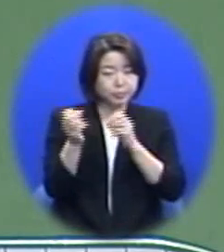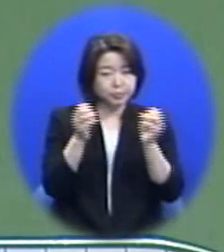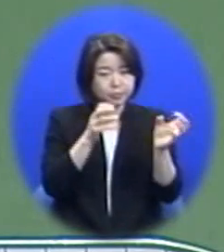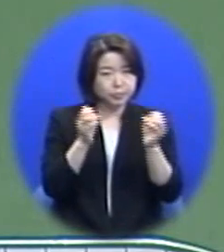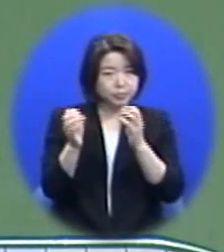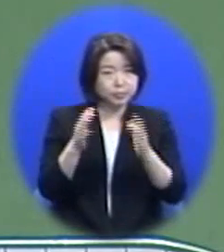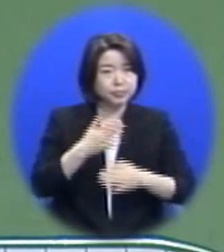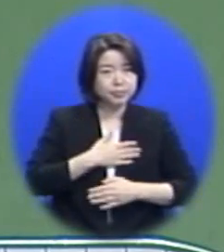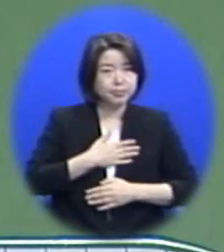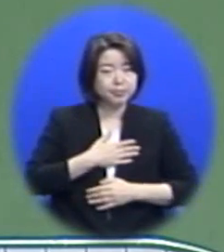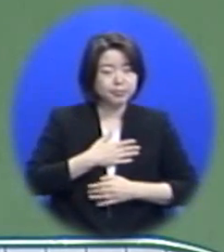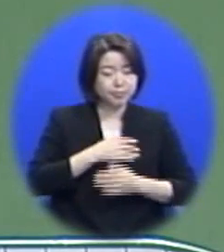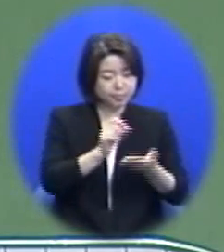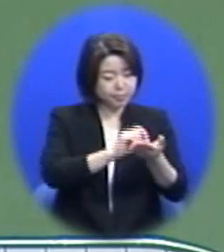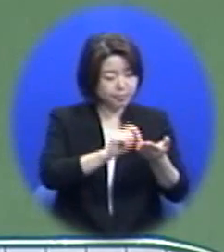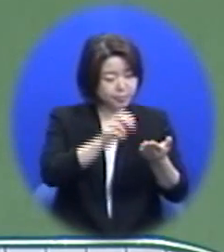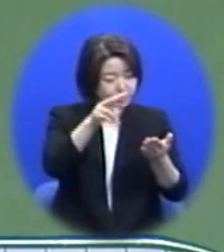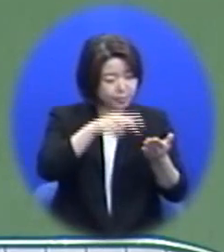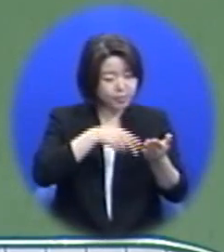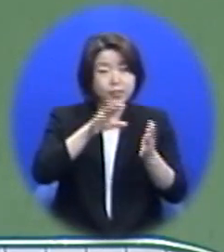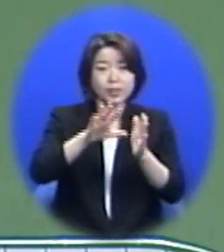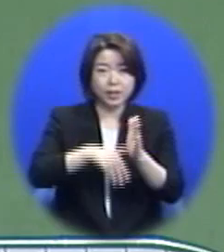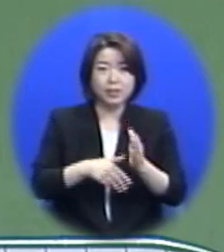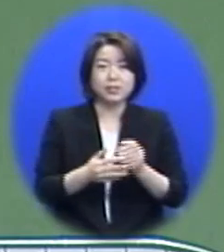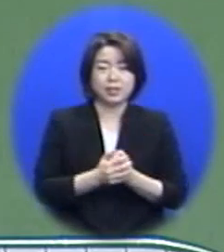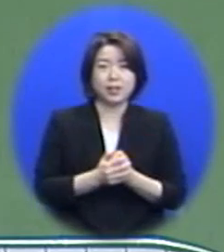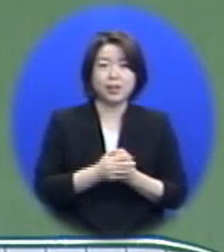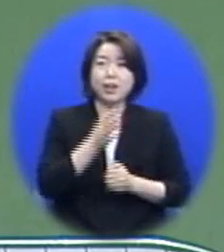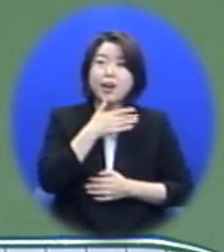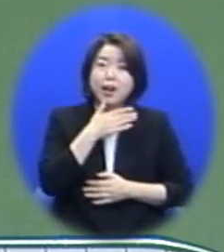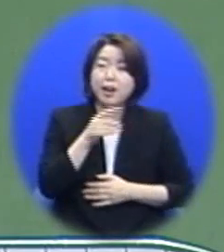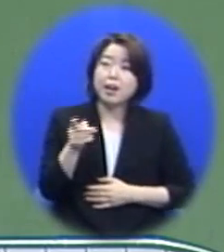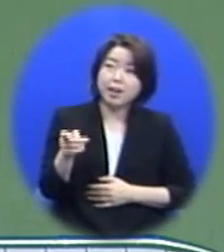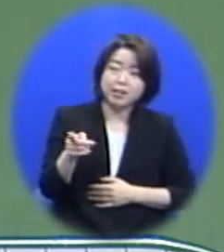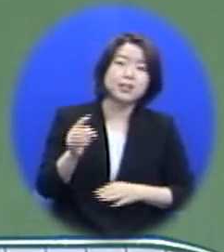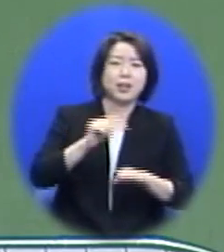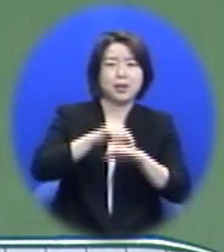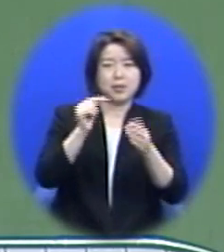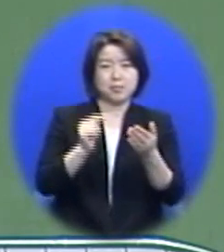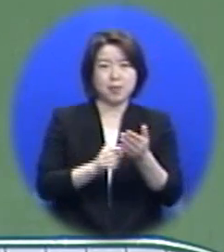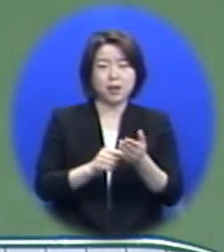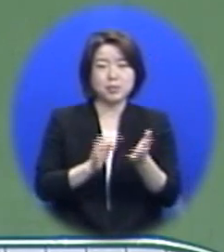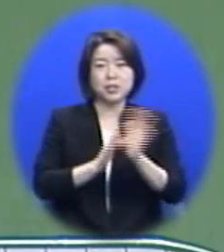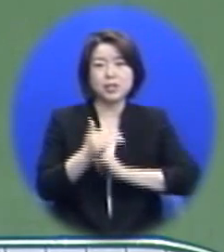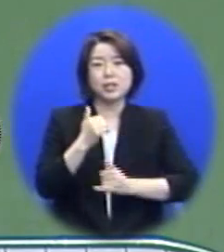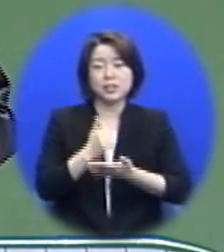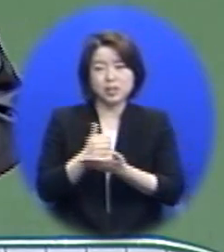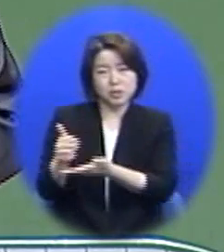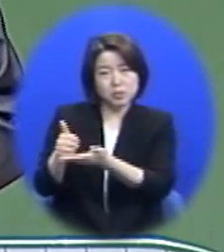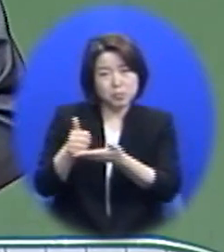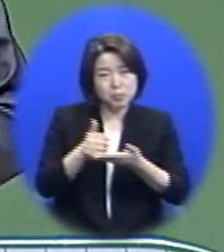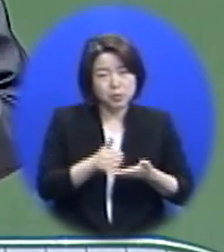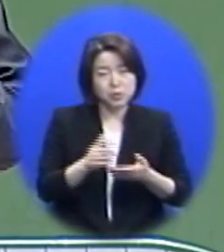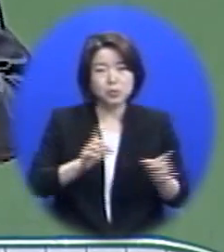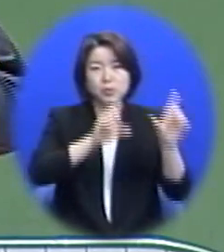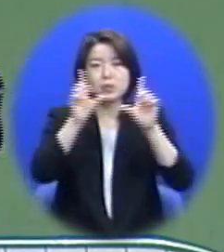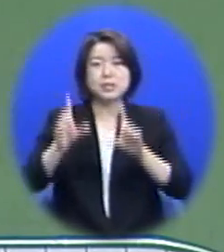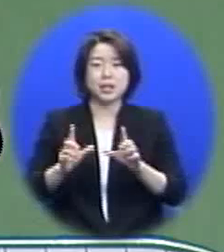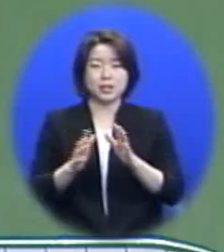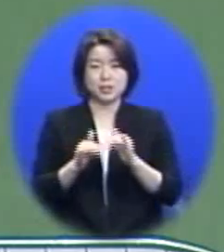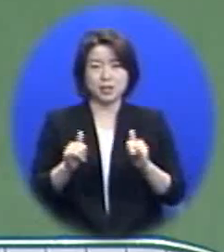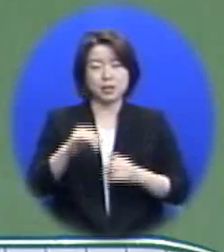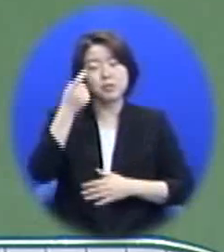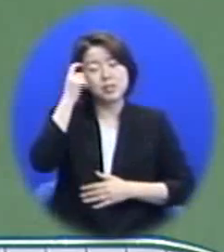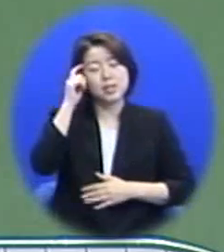제가 글로에서 읽으면서 아 정말 마음에 예수님을 모시고 사는 사람은